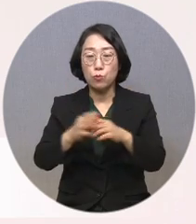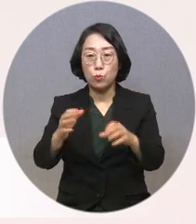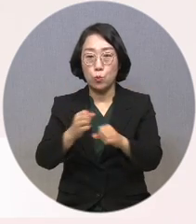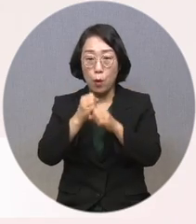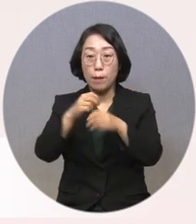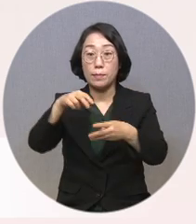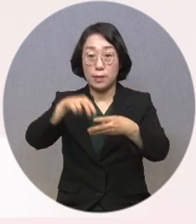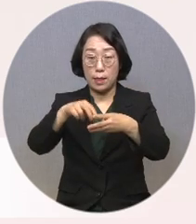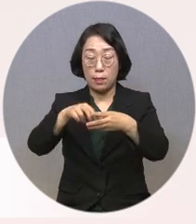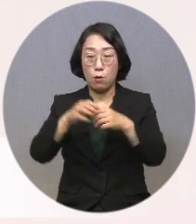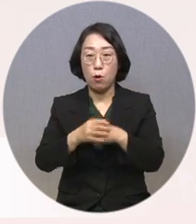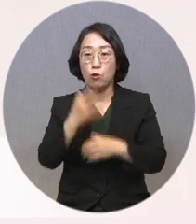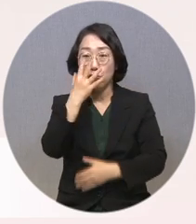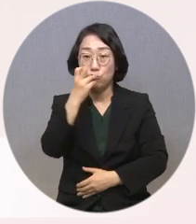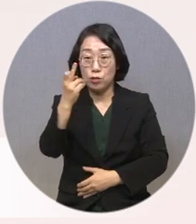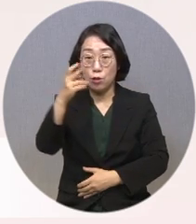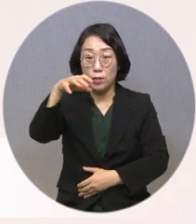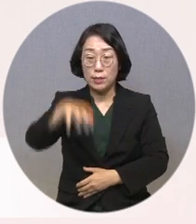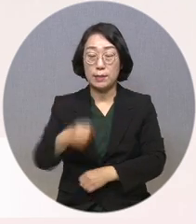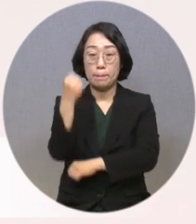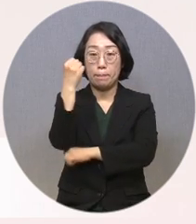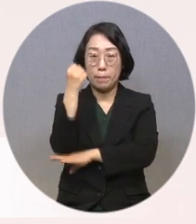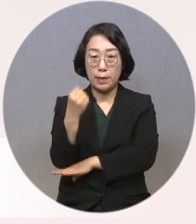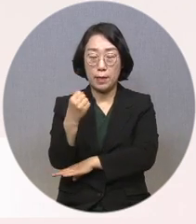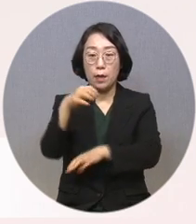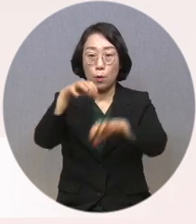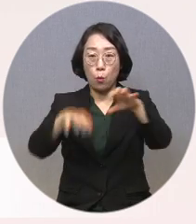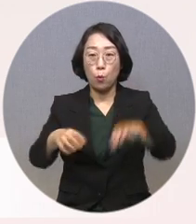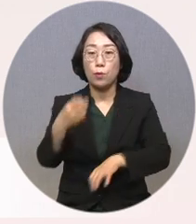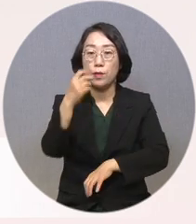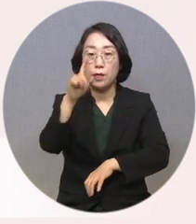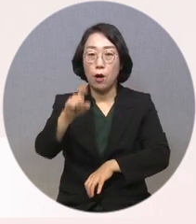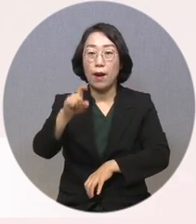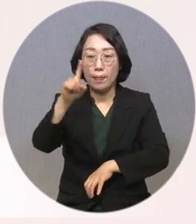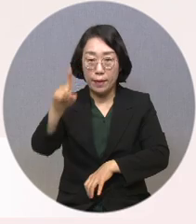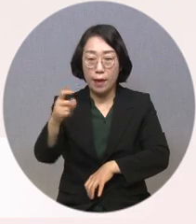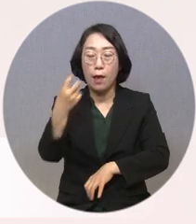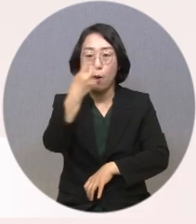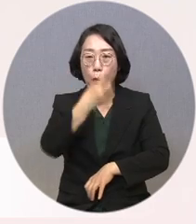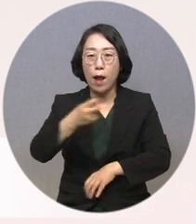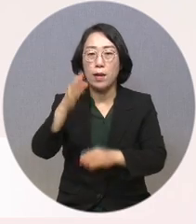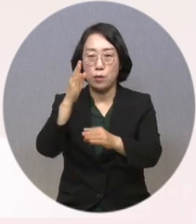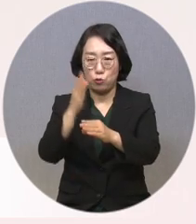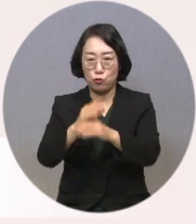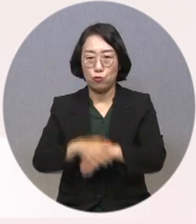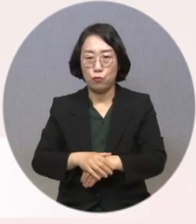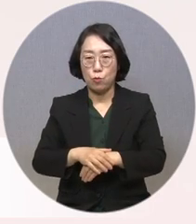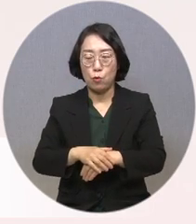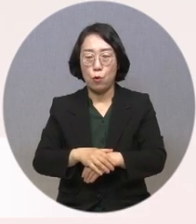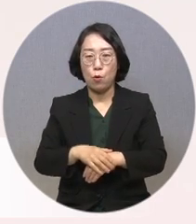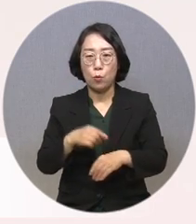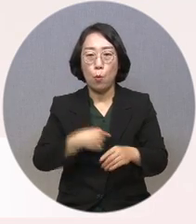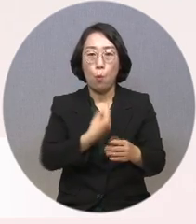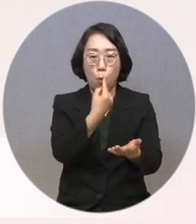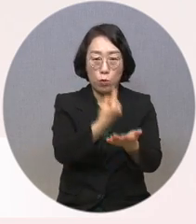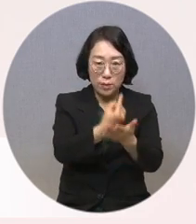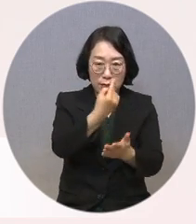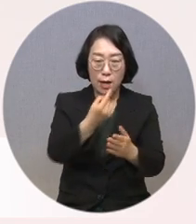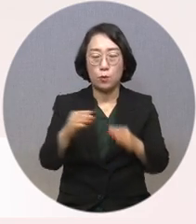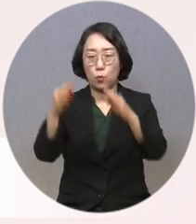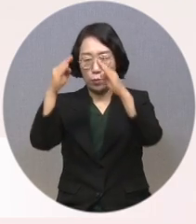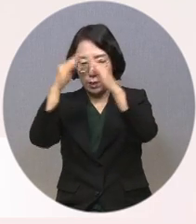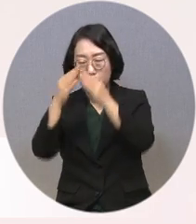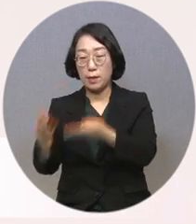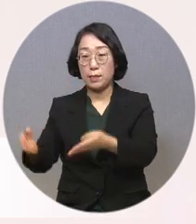순천시를 거점으로 전라남도의 11개 시군을 관리하고 있습니다. 코로나 확진자에서부터 자가격리자, 코호트 시설에까지